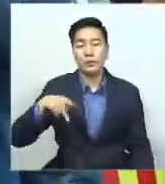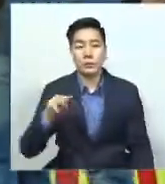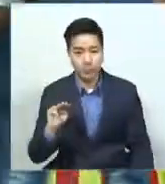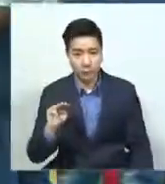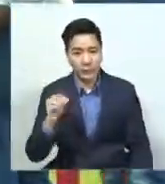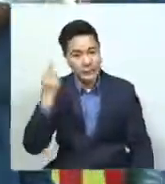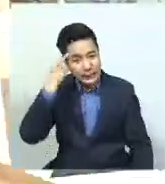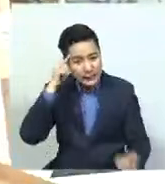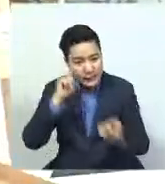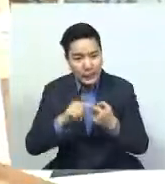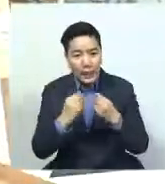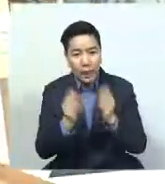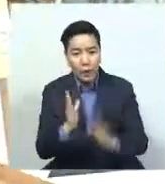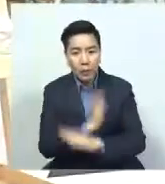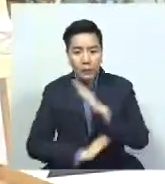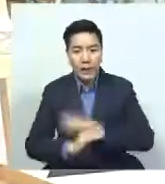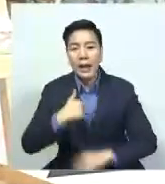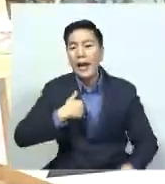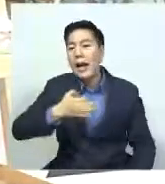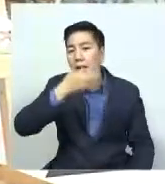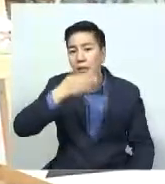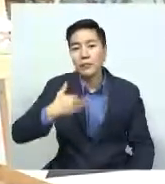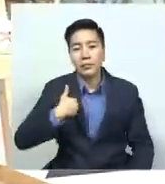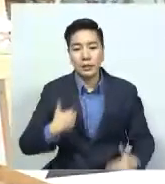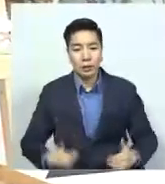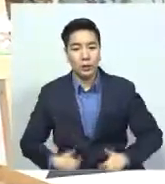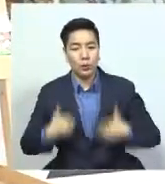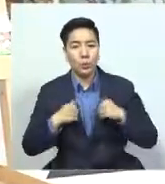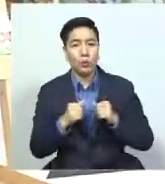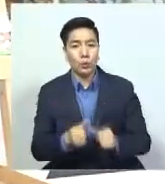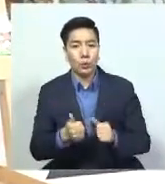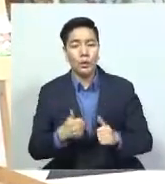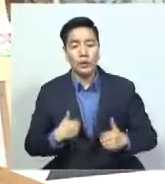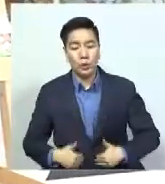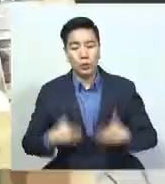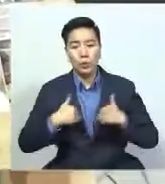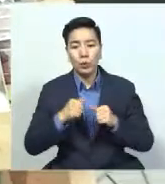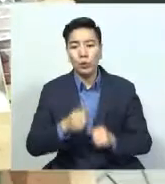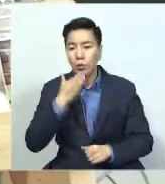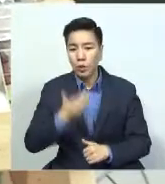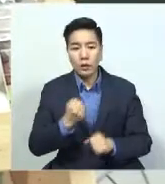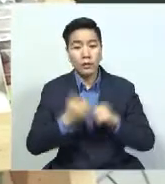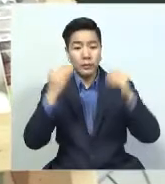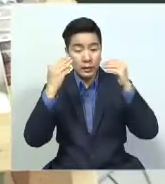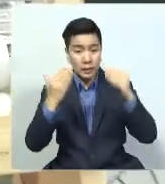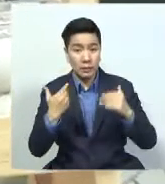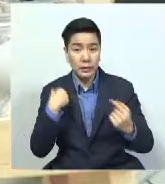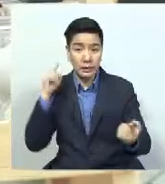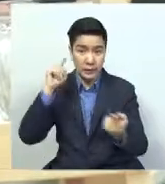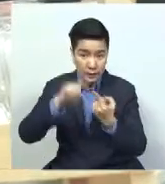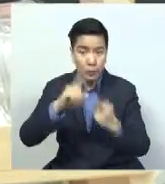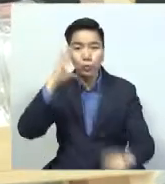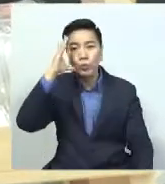ของมนุษย์มุ่งเน้นการส่งเสริมให้คนพิการมีงานทำสามารถดำรงชีวิตด้วยตนเองได้อย่างยั่งยืนกิจกรรมจะมีไป